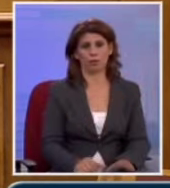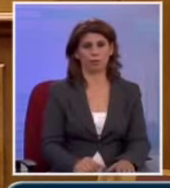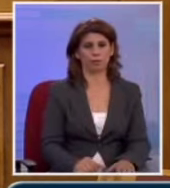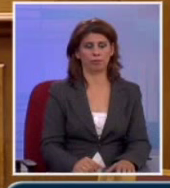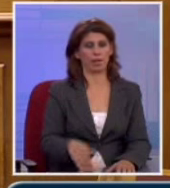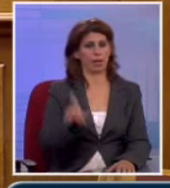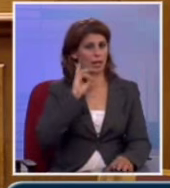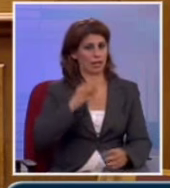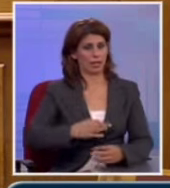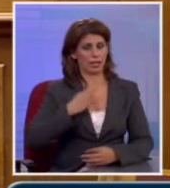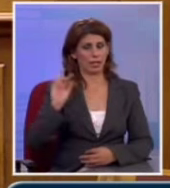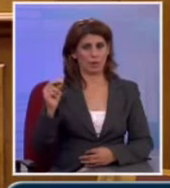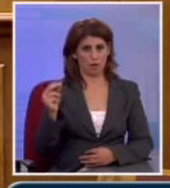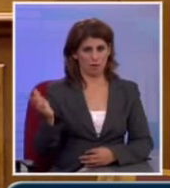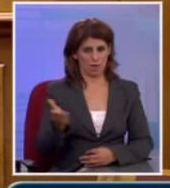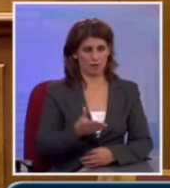Κύριοι βουλευτές,